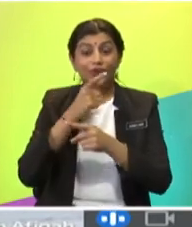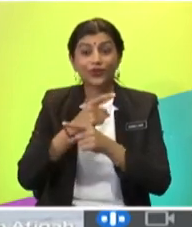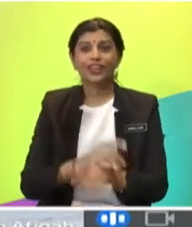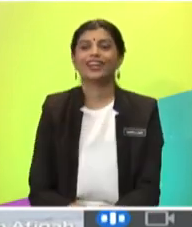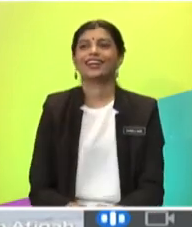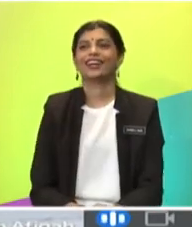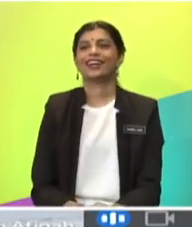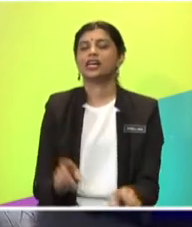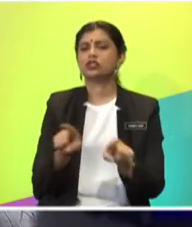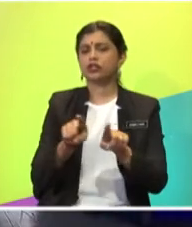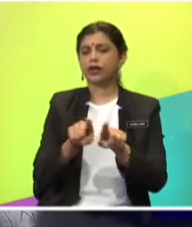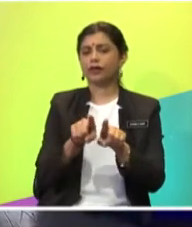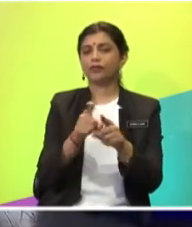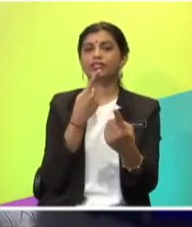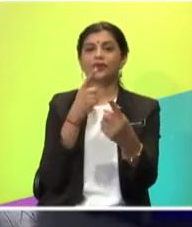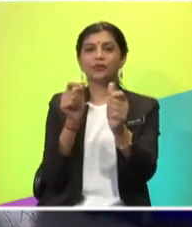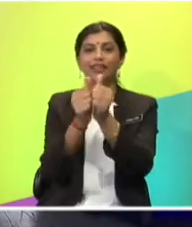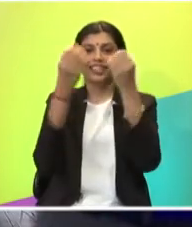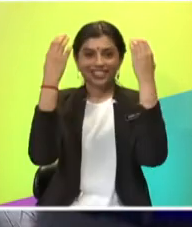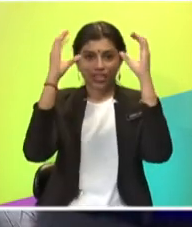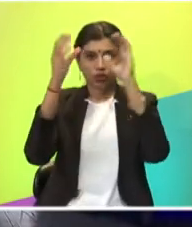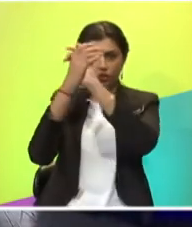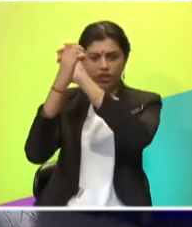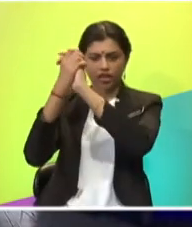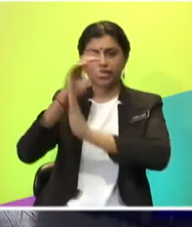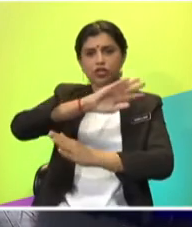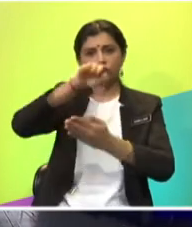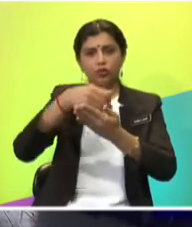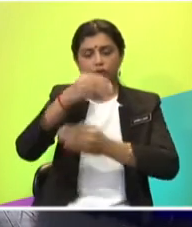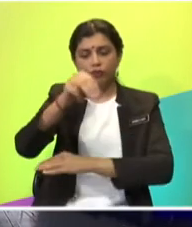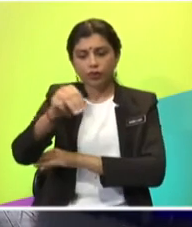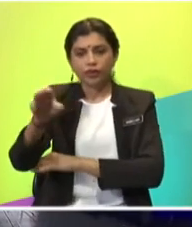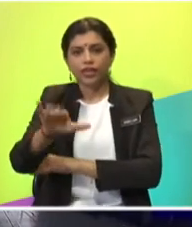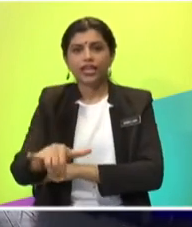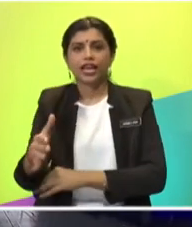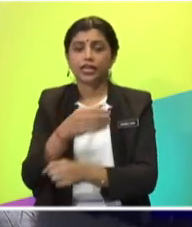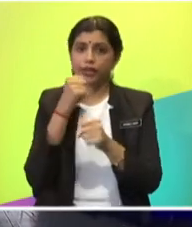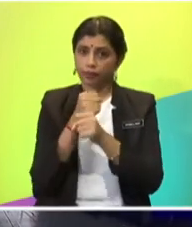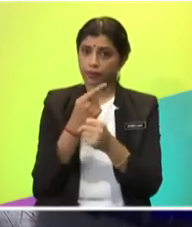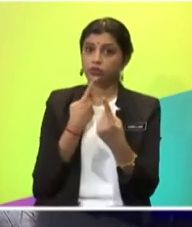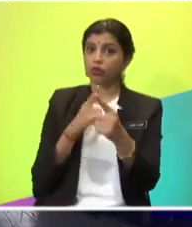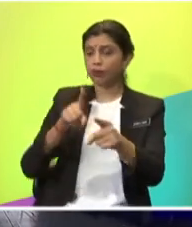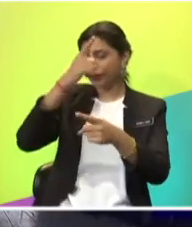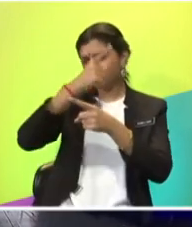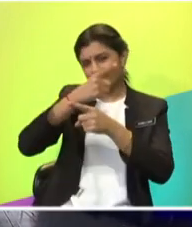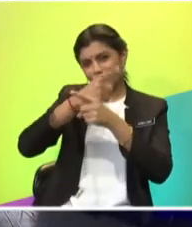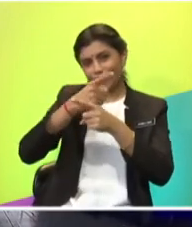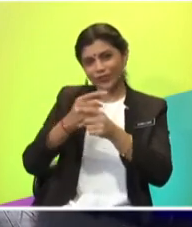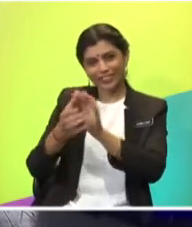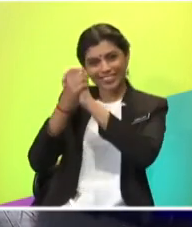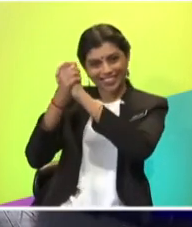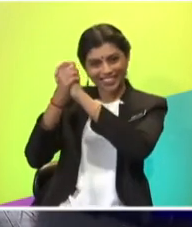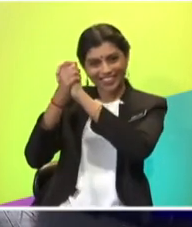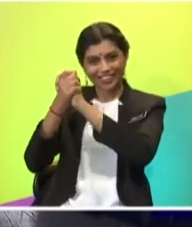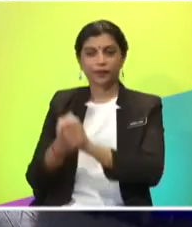3,440 ringgit. Ya, betul. Sama dengan Cikgu Mas. Ya, itu dia. Tahniah. 3,440. Okey. Baiklah, untuk yang seterusnya. Baik.